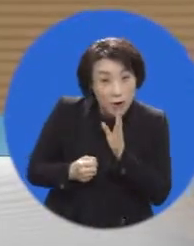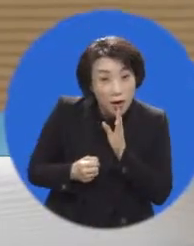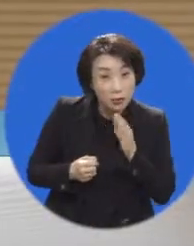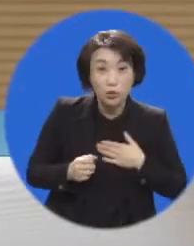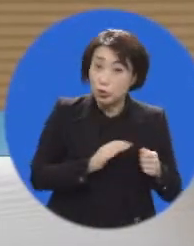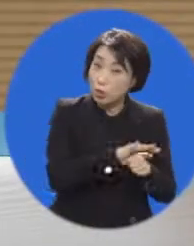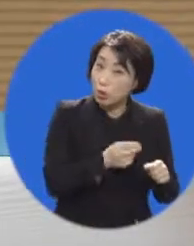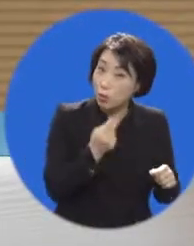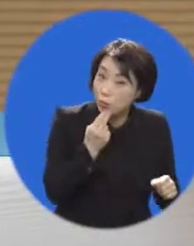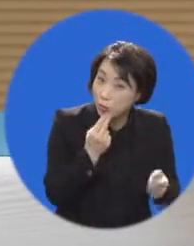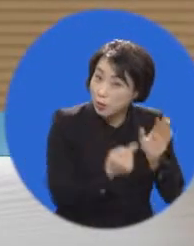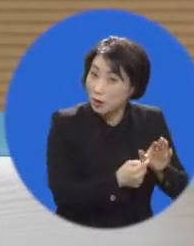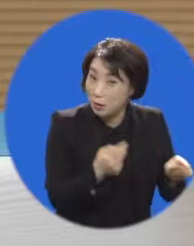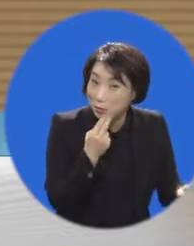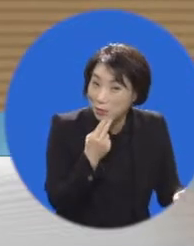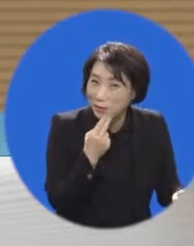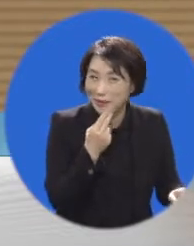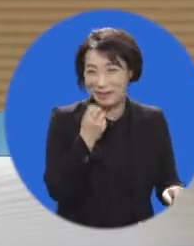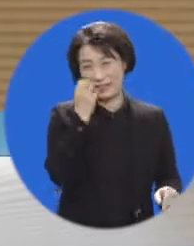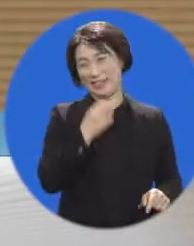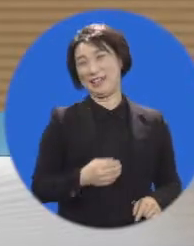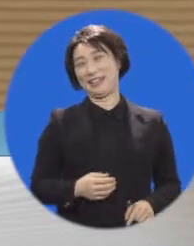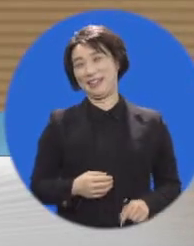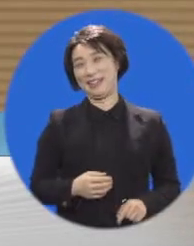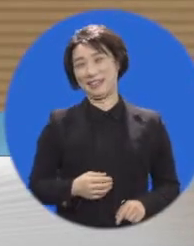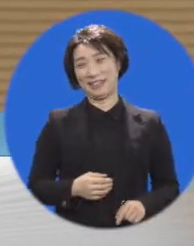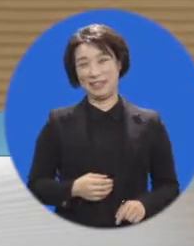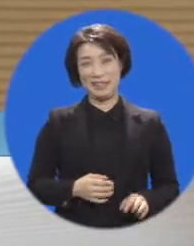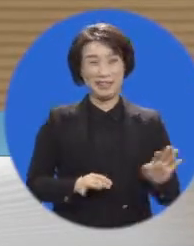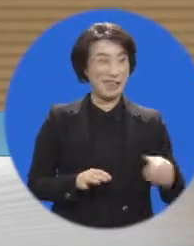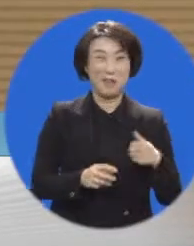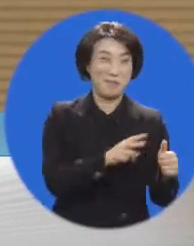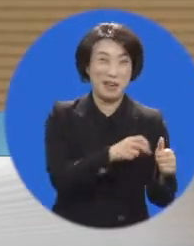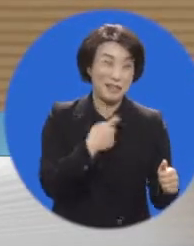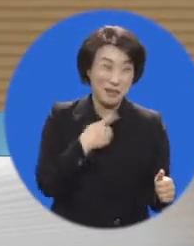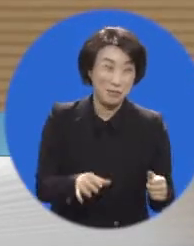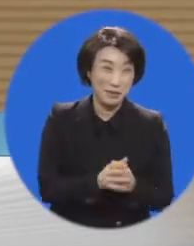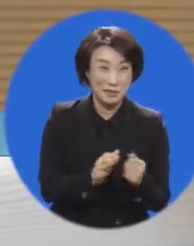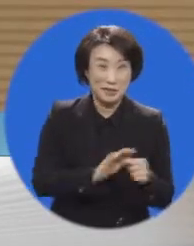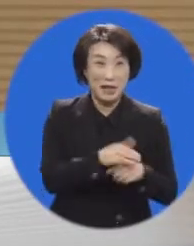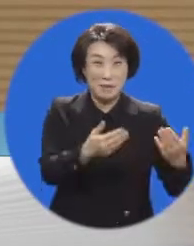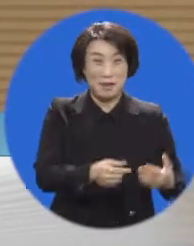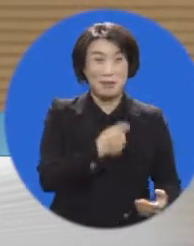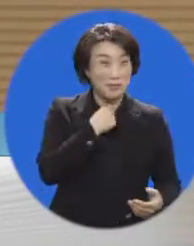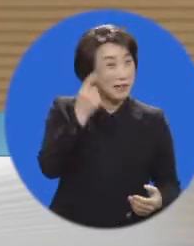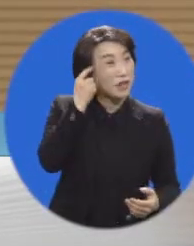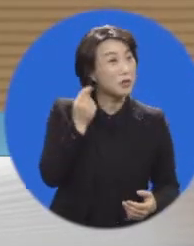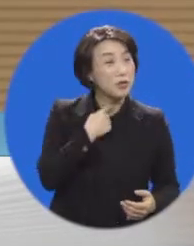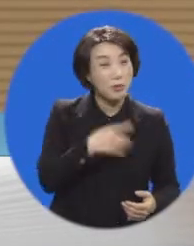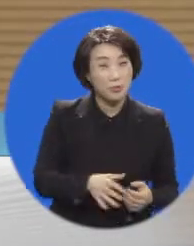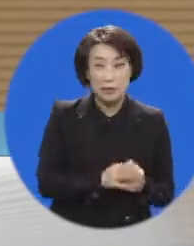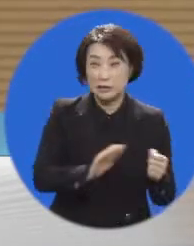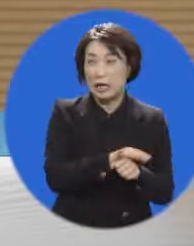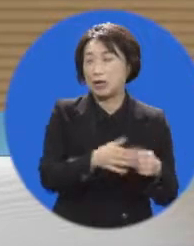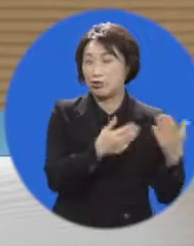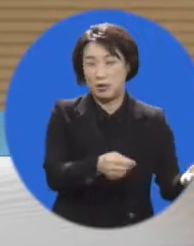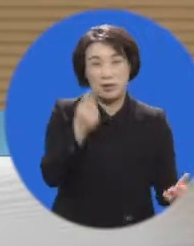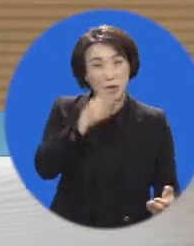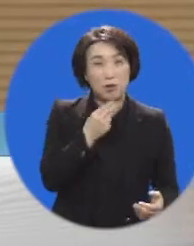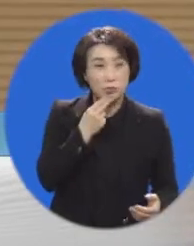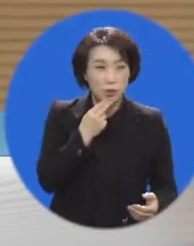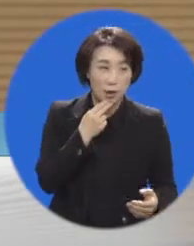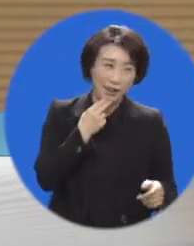어찌 사랑이 안 나타나? 나는 남을 미워도 않고 사랑받으려고도 않고 사랑하지도 않습니다.